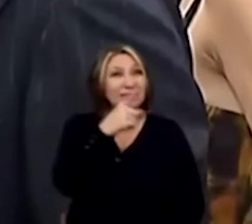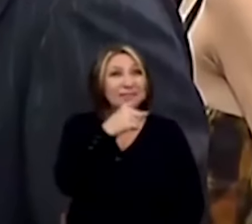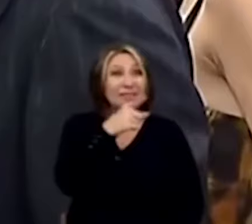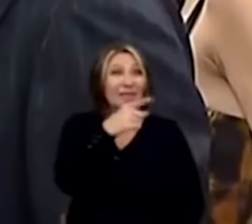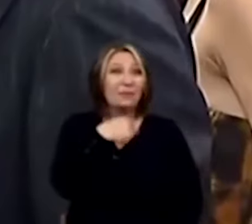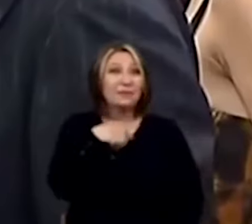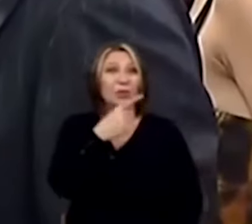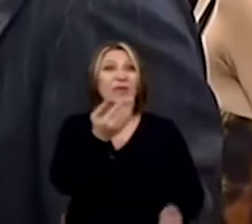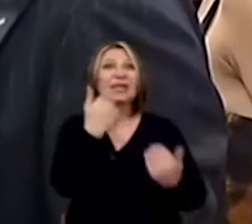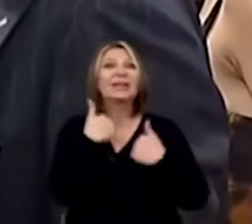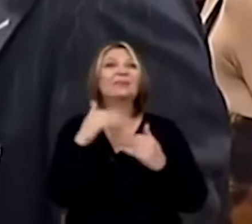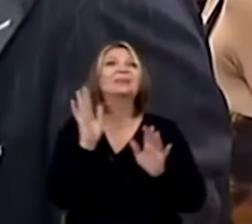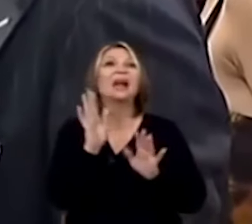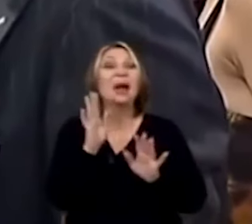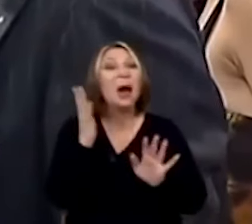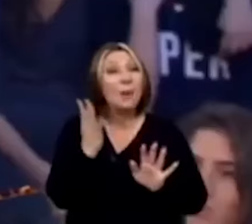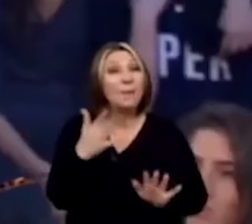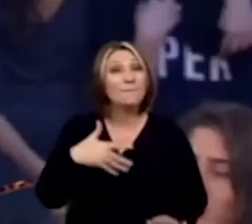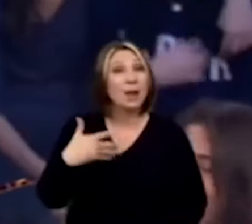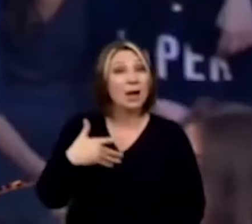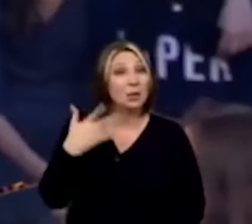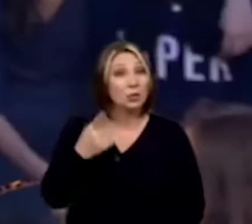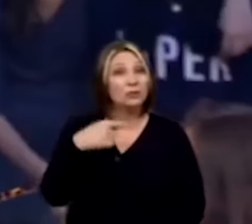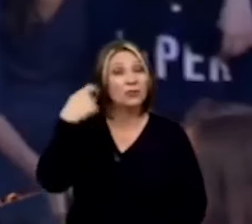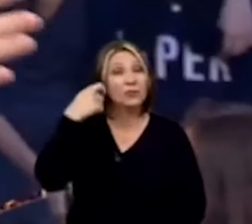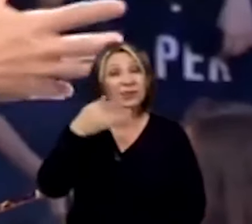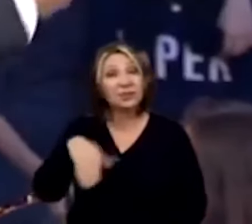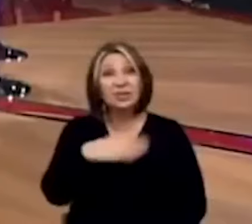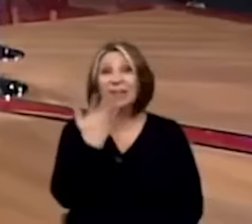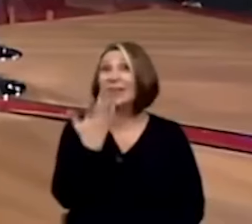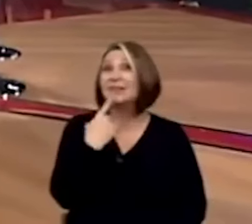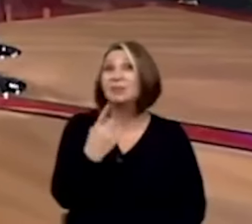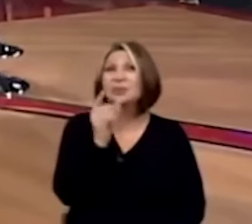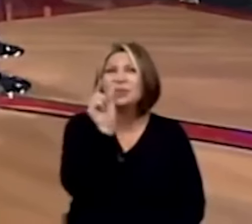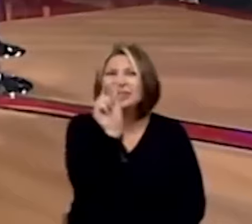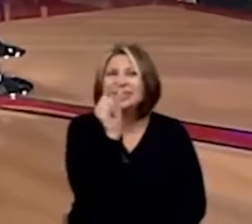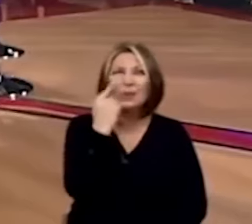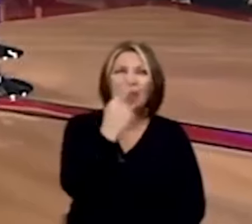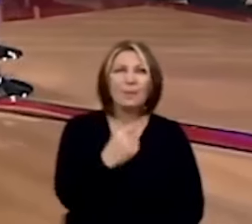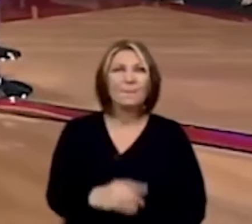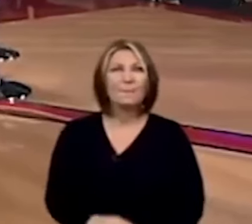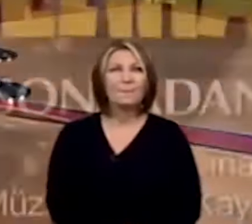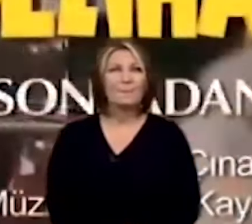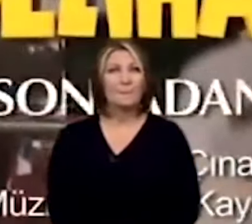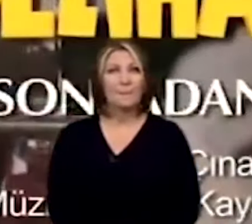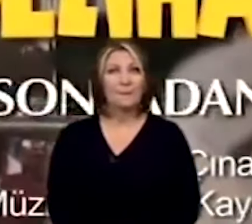sizinkiler bize onu getirmezler. Ama merak ediyorum filmden çıkanlar ilk ne demişler? Çok kısa görelim.